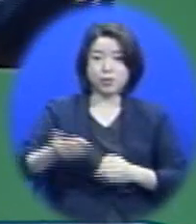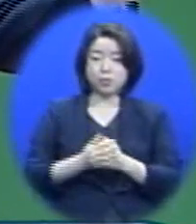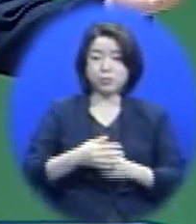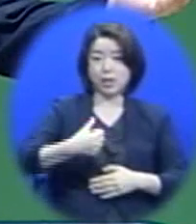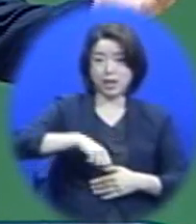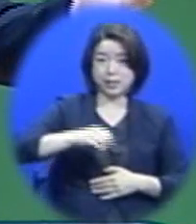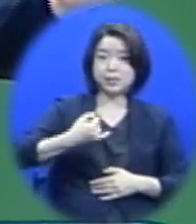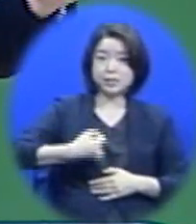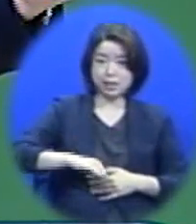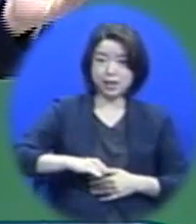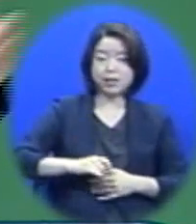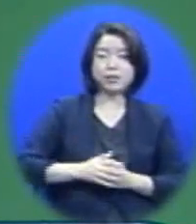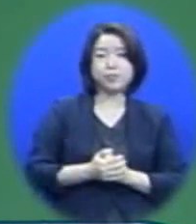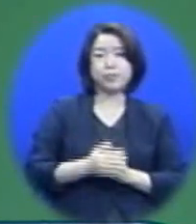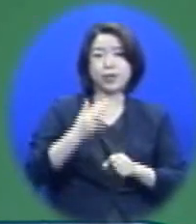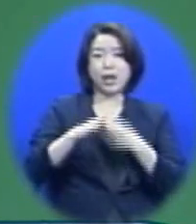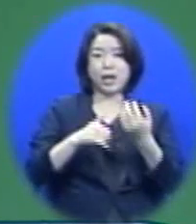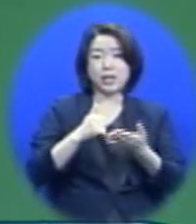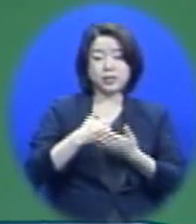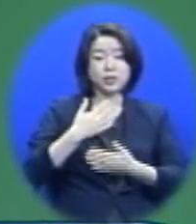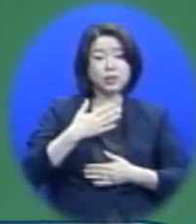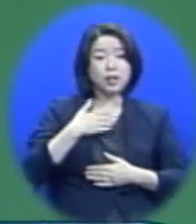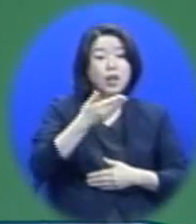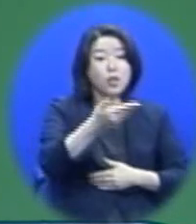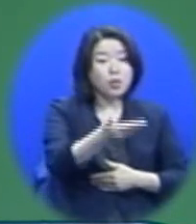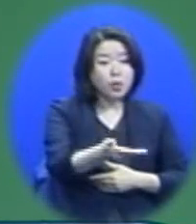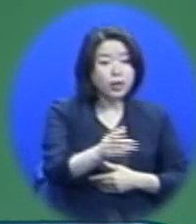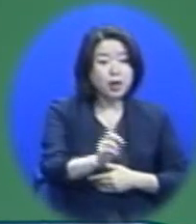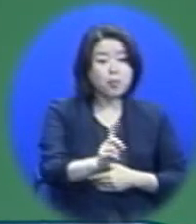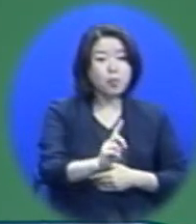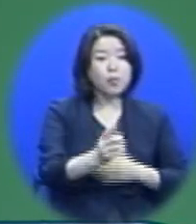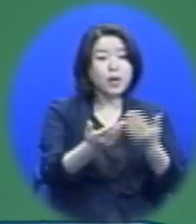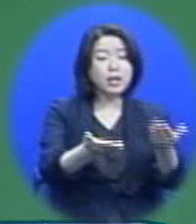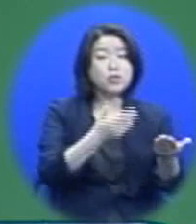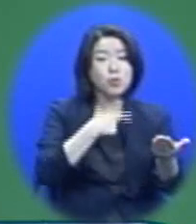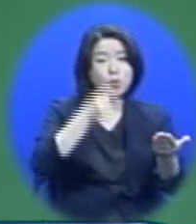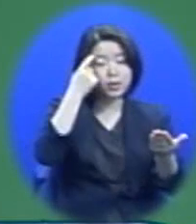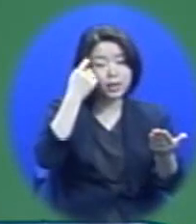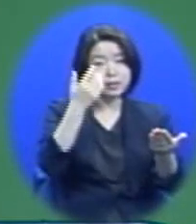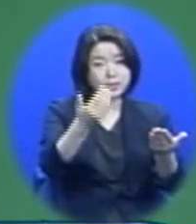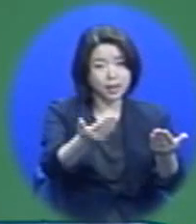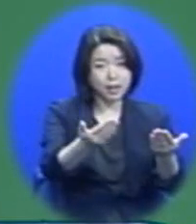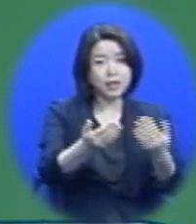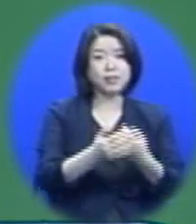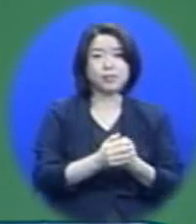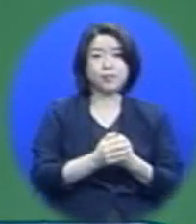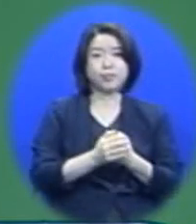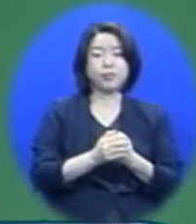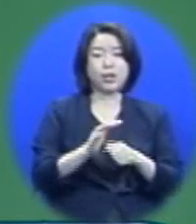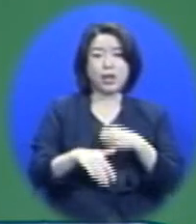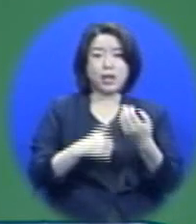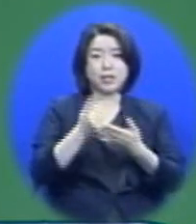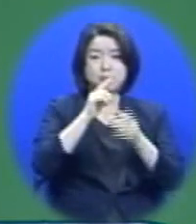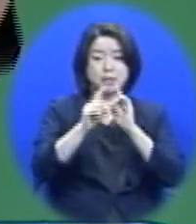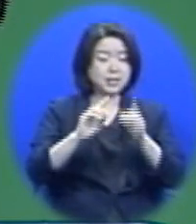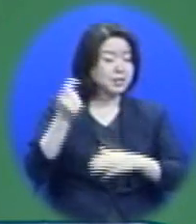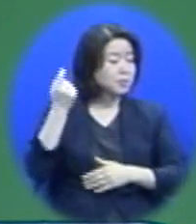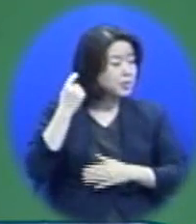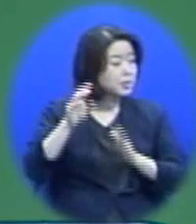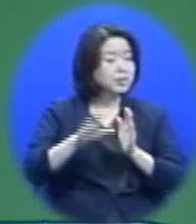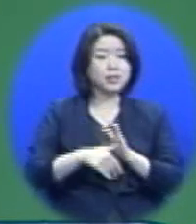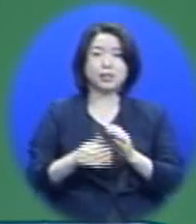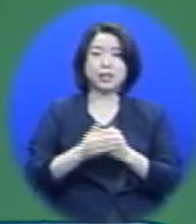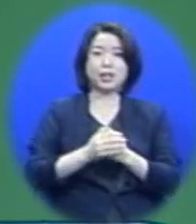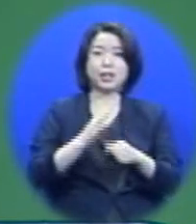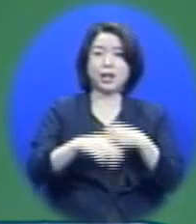아들과 딸들도 하나님께서 내가 너에게 뭘 해주기를 원하느냐 이런 하나님의 말씀을 들을 때